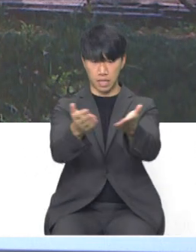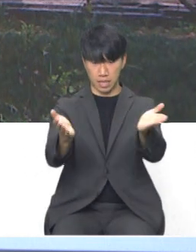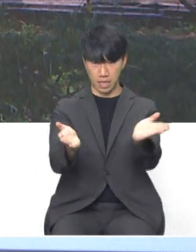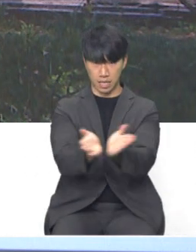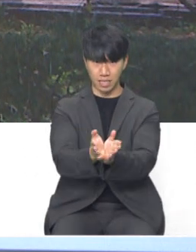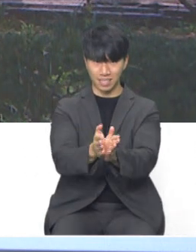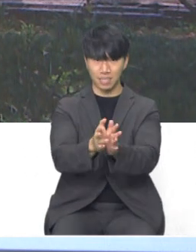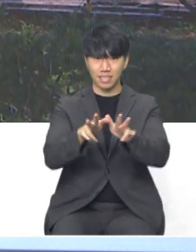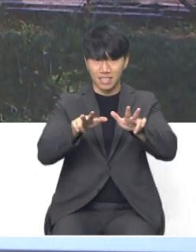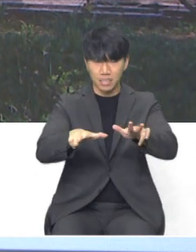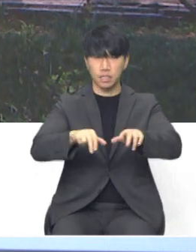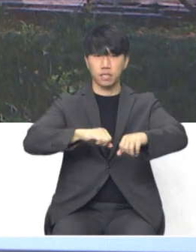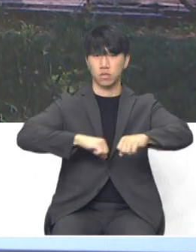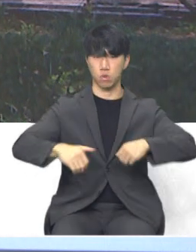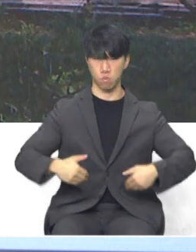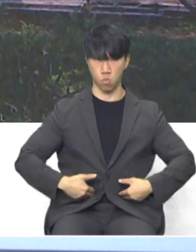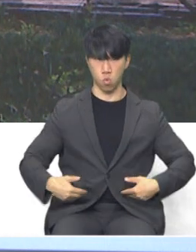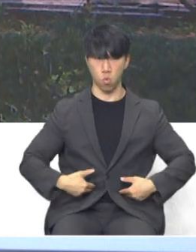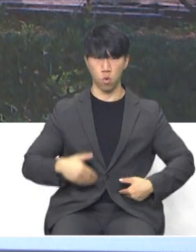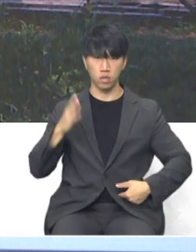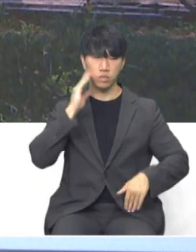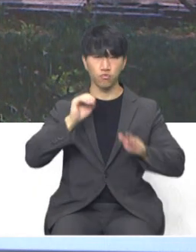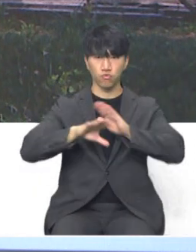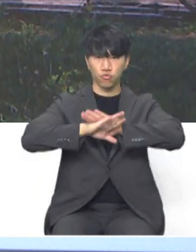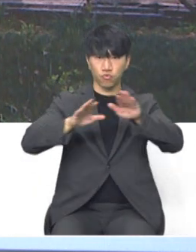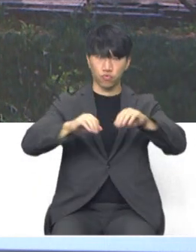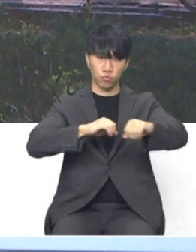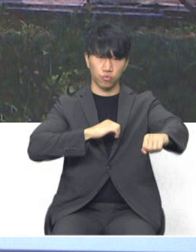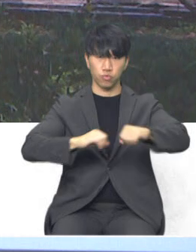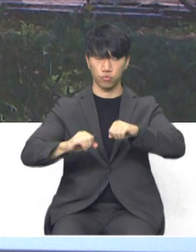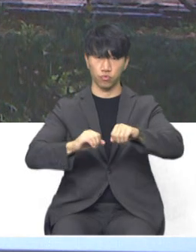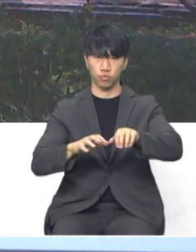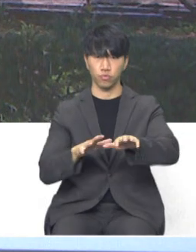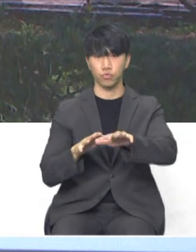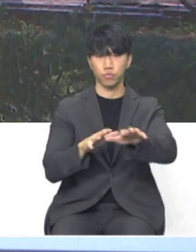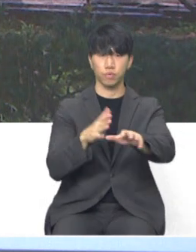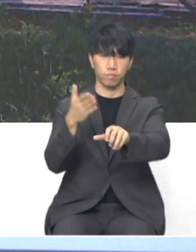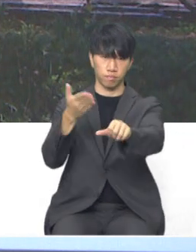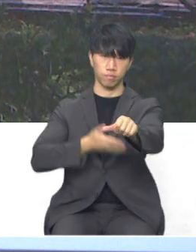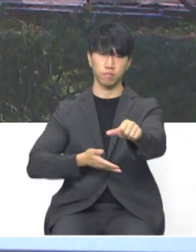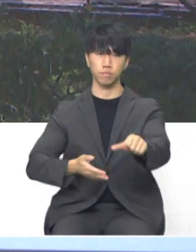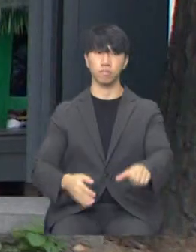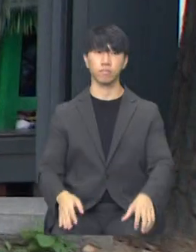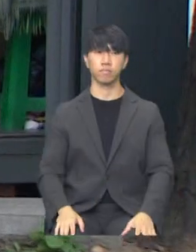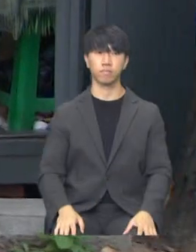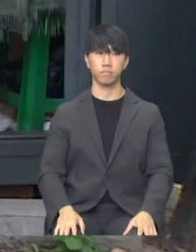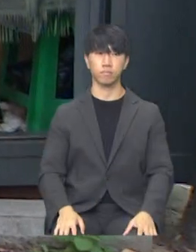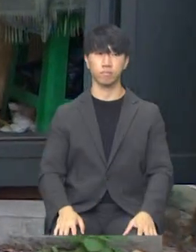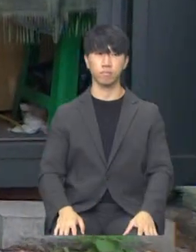지금이라도 행동에 나서야 한다며 기후 행진을 예고했습니다. 김지영 기자입니다.